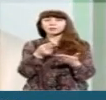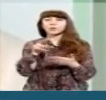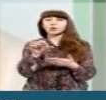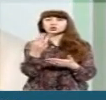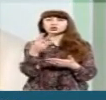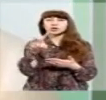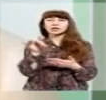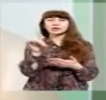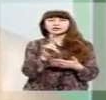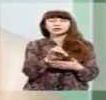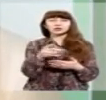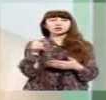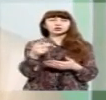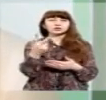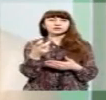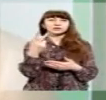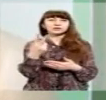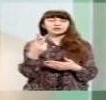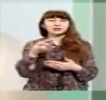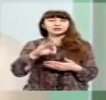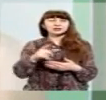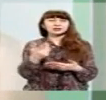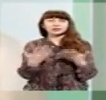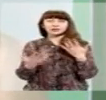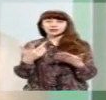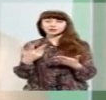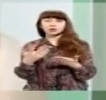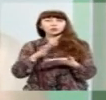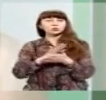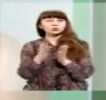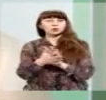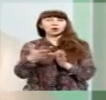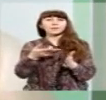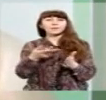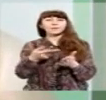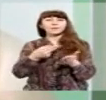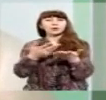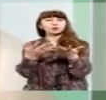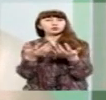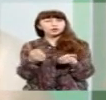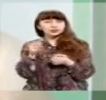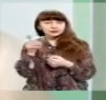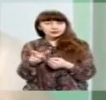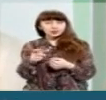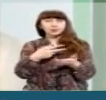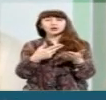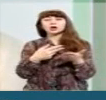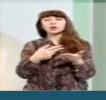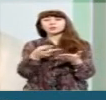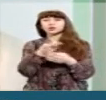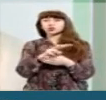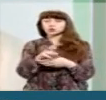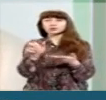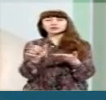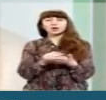размере госпошлины на 1202 теңге. Егер құжат халыққа қызмет көрсету орталығында рәсімделсе, шарттың жасалғаны үшін де бөлек